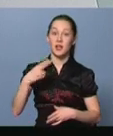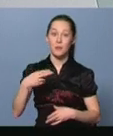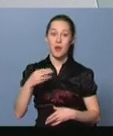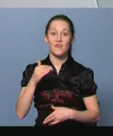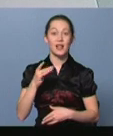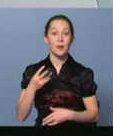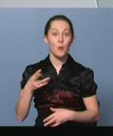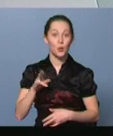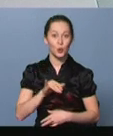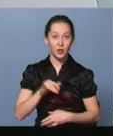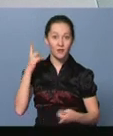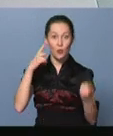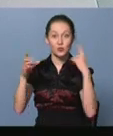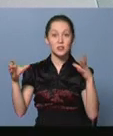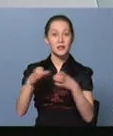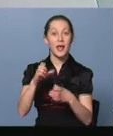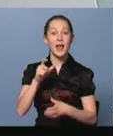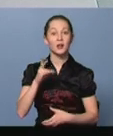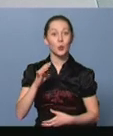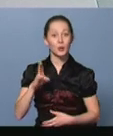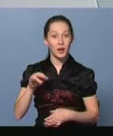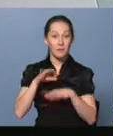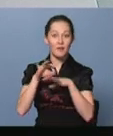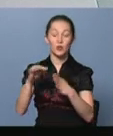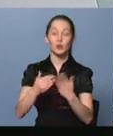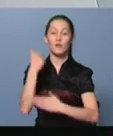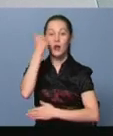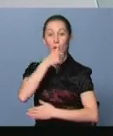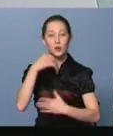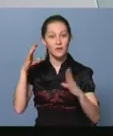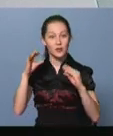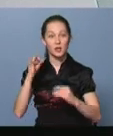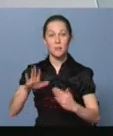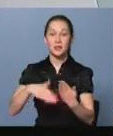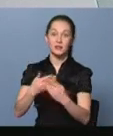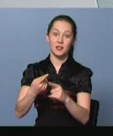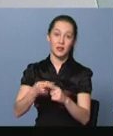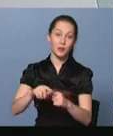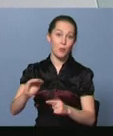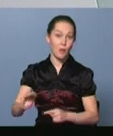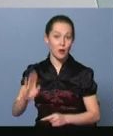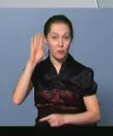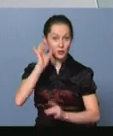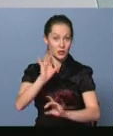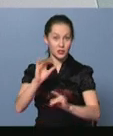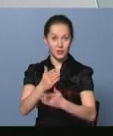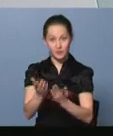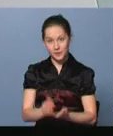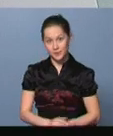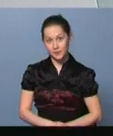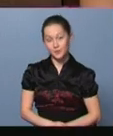филармонии творческий коллектив «Эктоника» проведет новогодний вечер и посвятит его маленькому Арсению, расскажет Елена